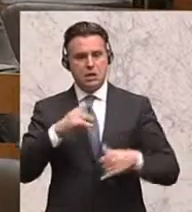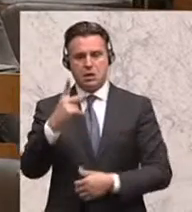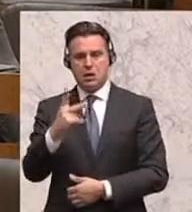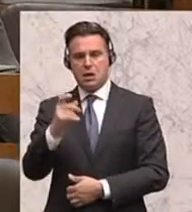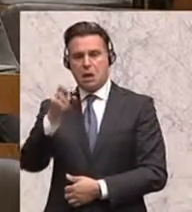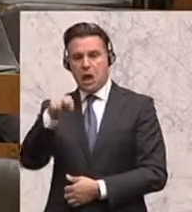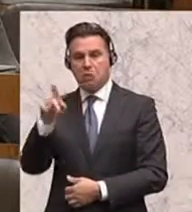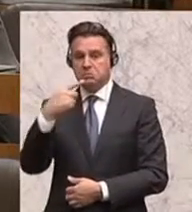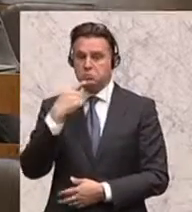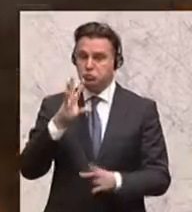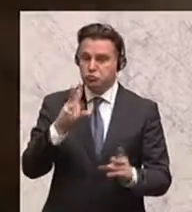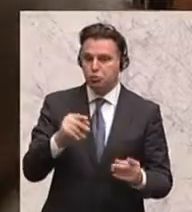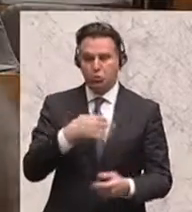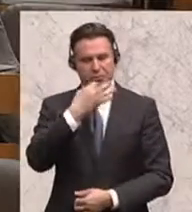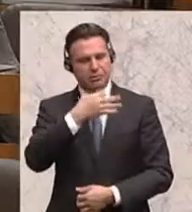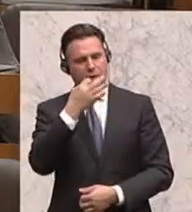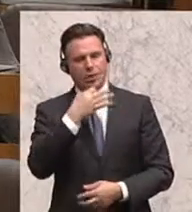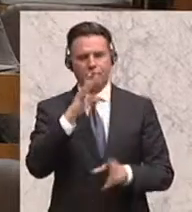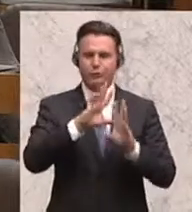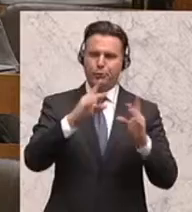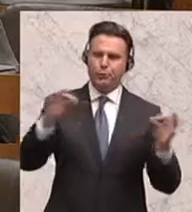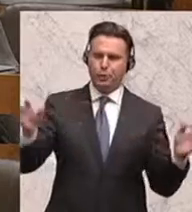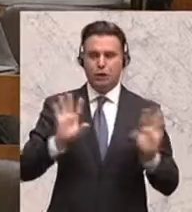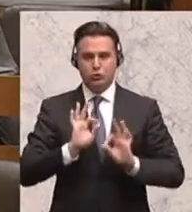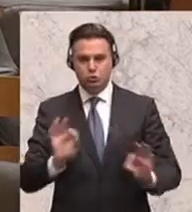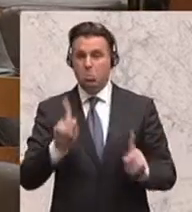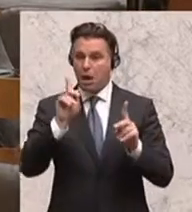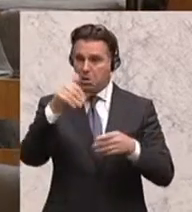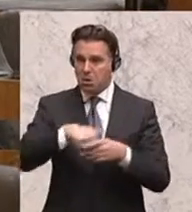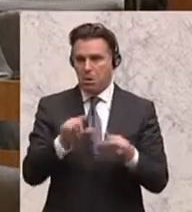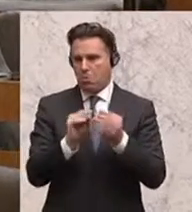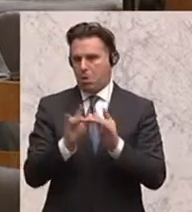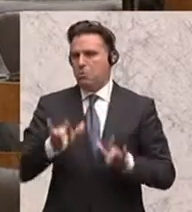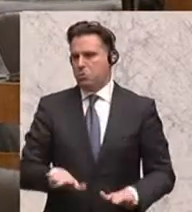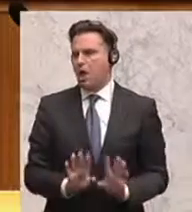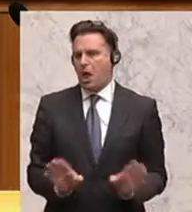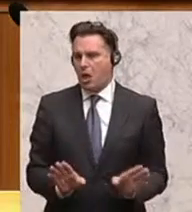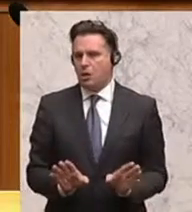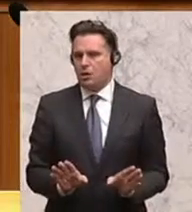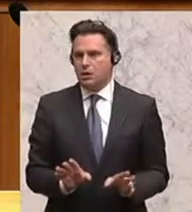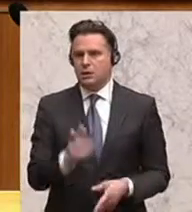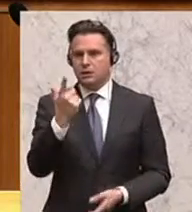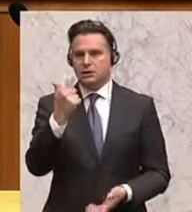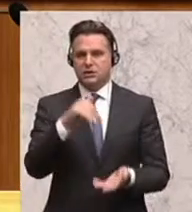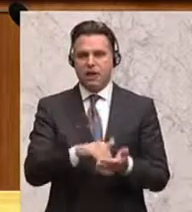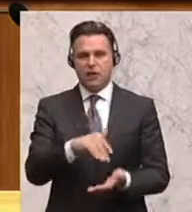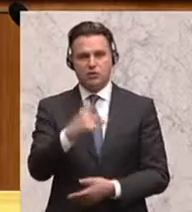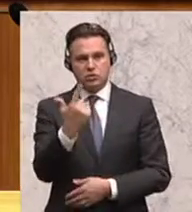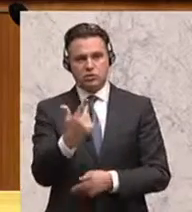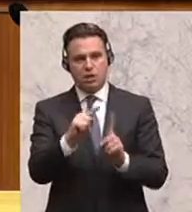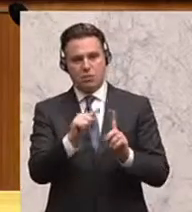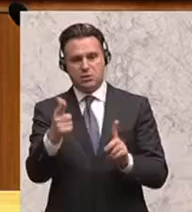hinwegtäuschen können schönwetter pressekonferenzen helfen nichts wenn wir ein problem haben von 2002 bis